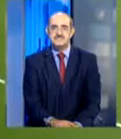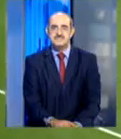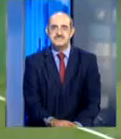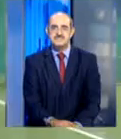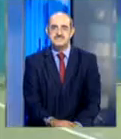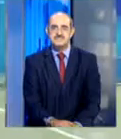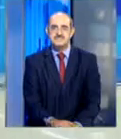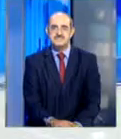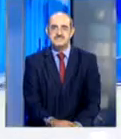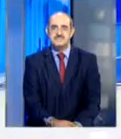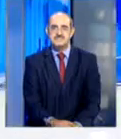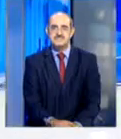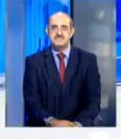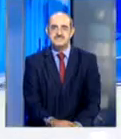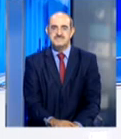والمرة الثالثة والهدف